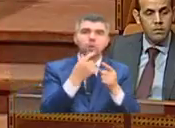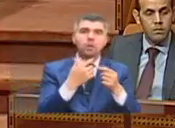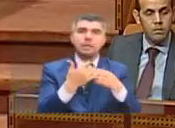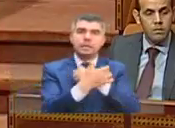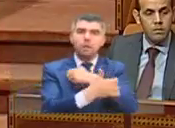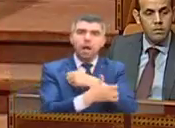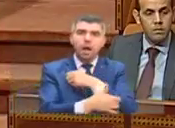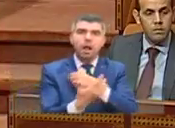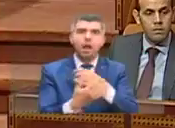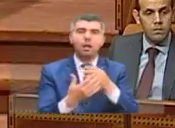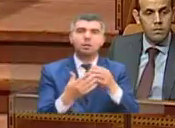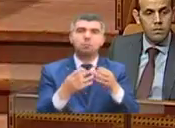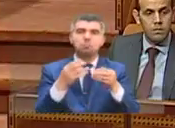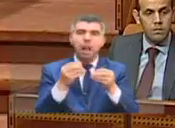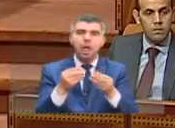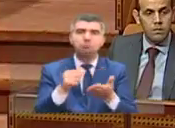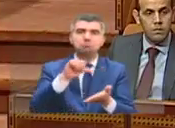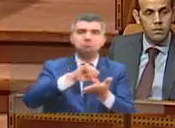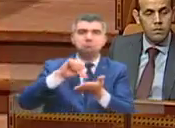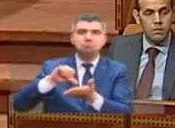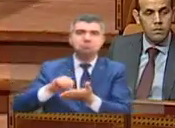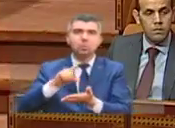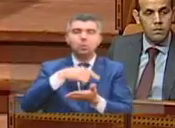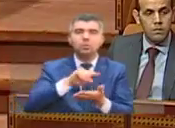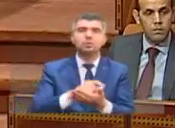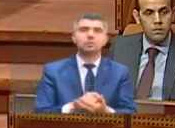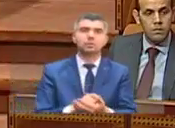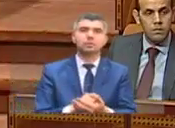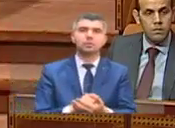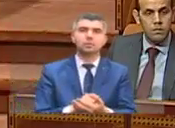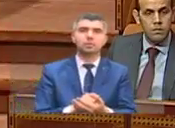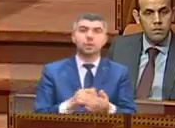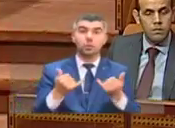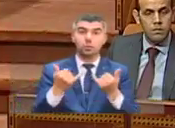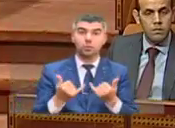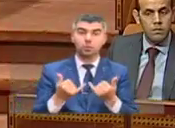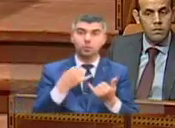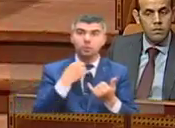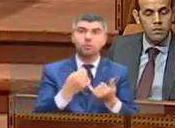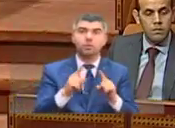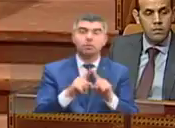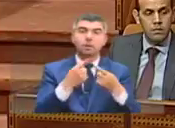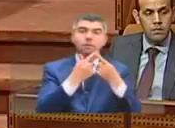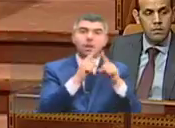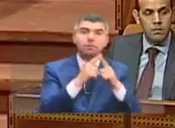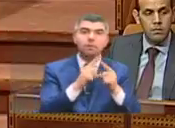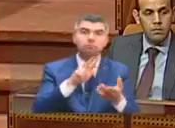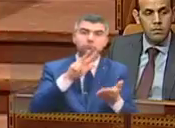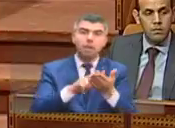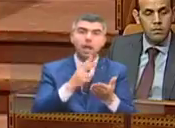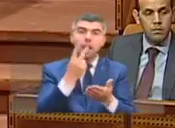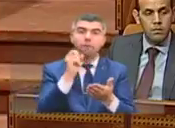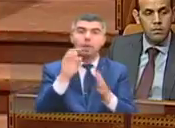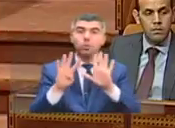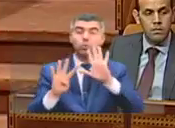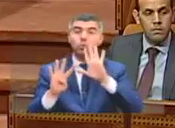شيشاوة، الرحامنة وكذلك الحوز، وإلى غاية اليوم وهي توقعت في 2009 وإلى اليوم